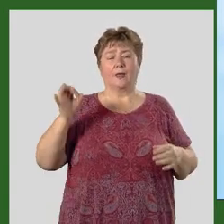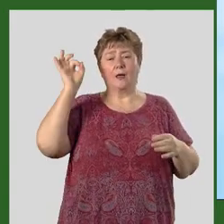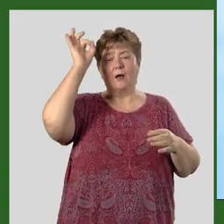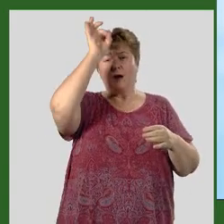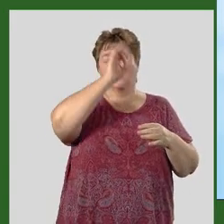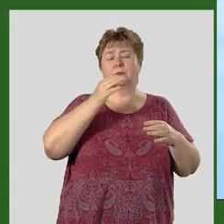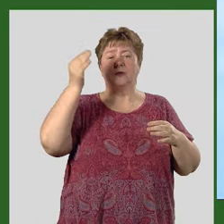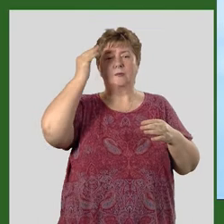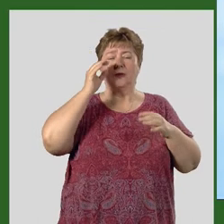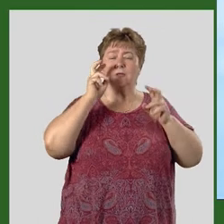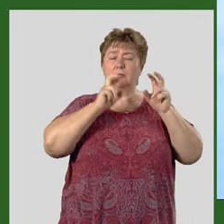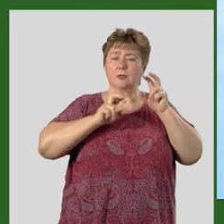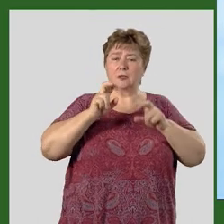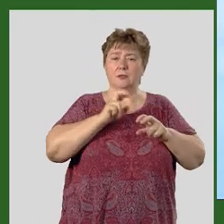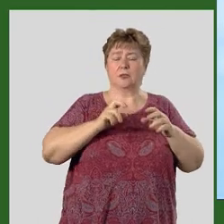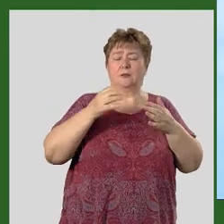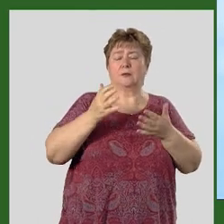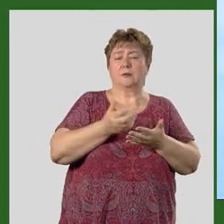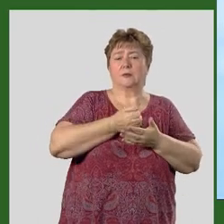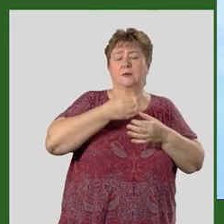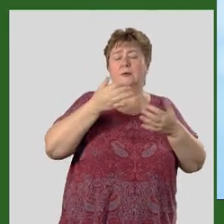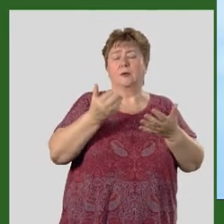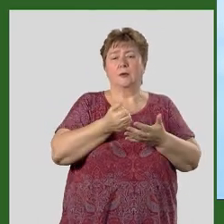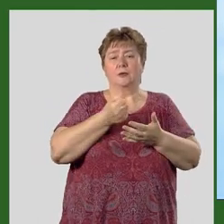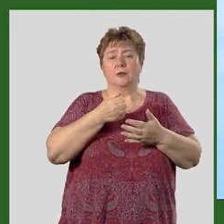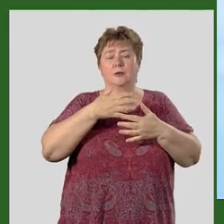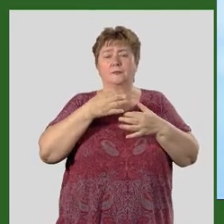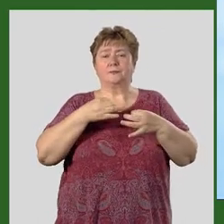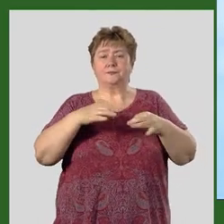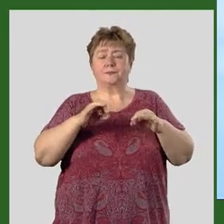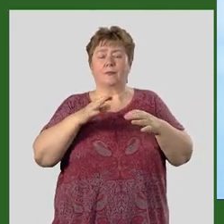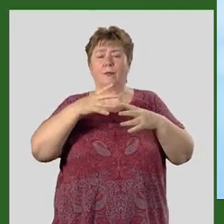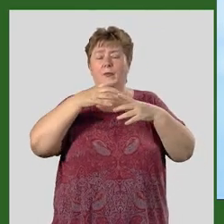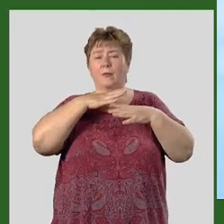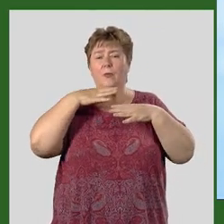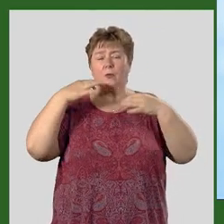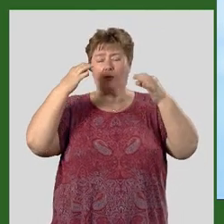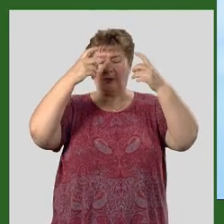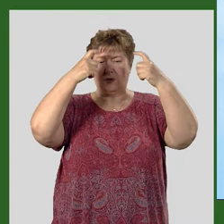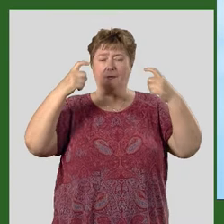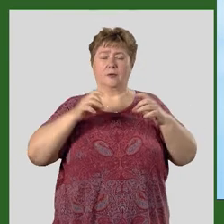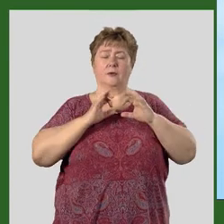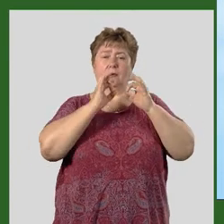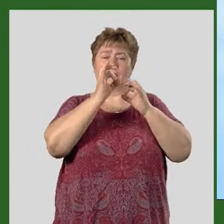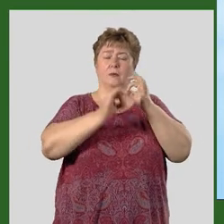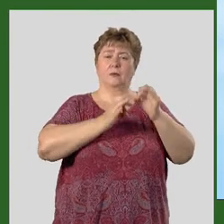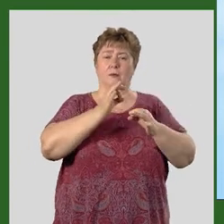Космические методы исследования позволяют получать огромное количество информации о планете Земля.